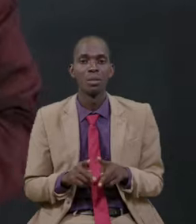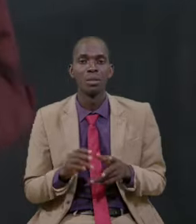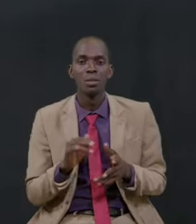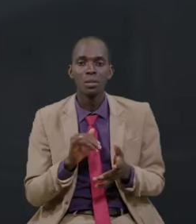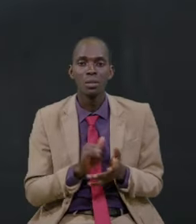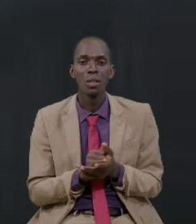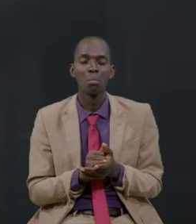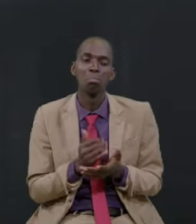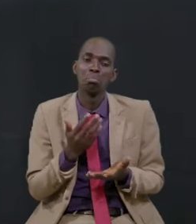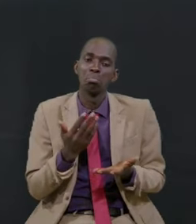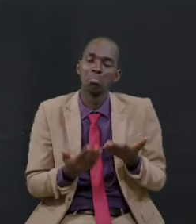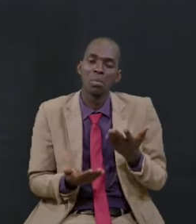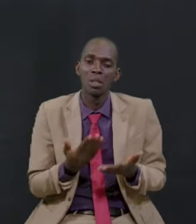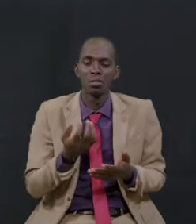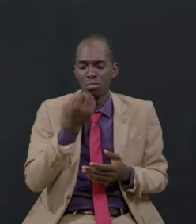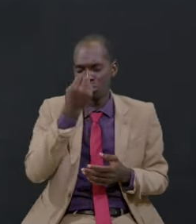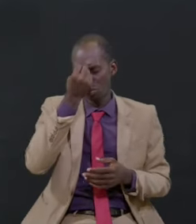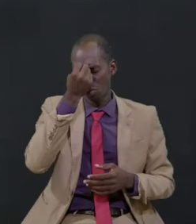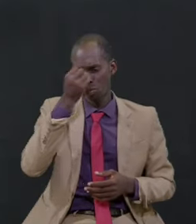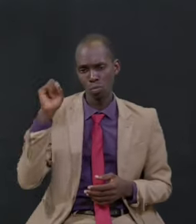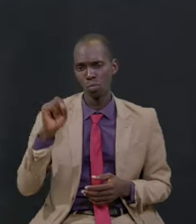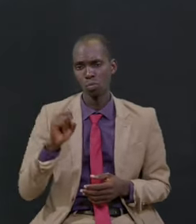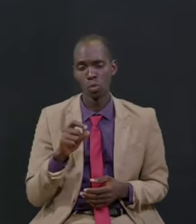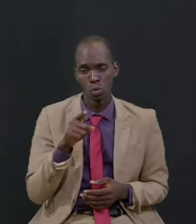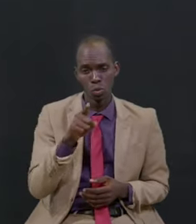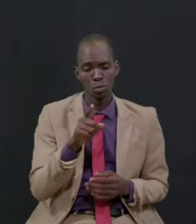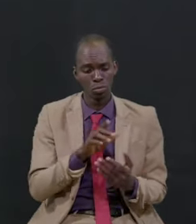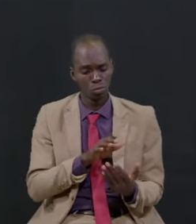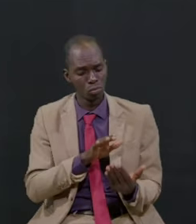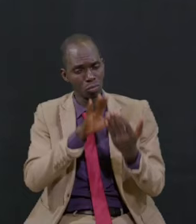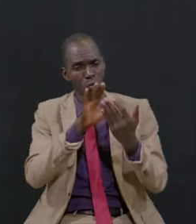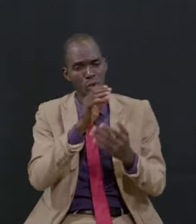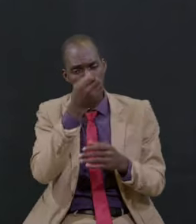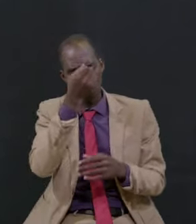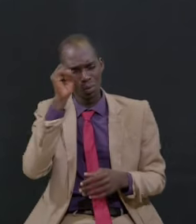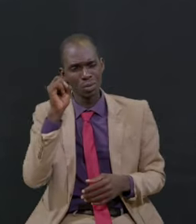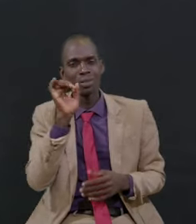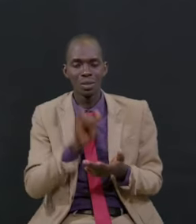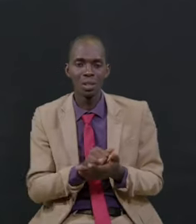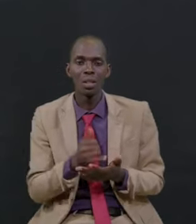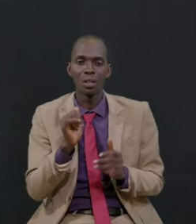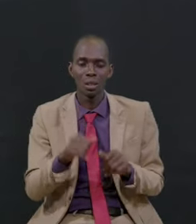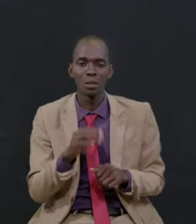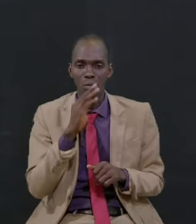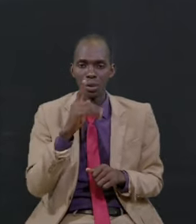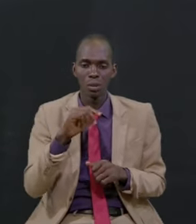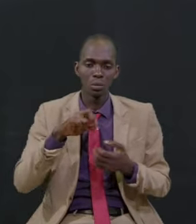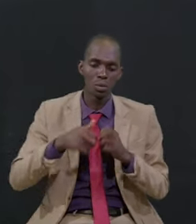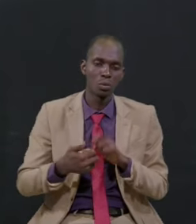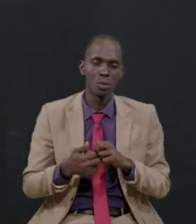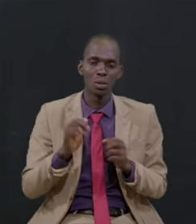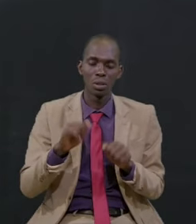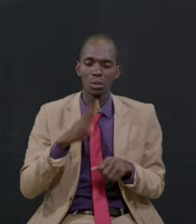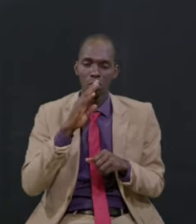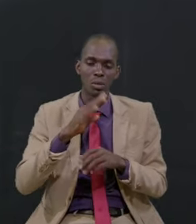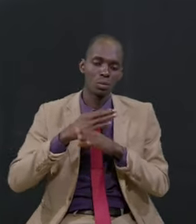qui peuvent te désobéir en face. C'est une montagne. Ne te laisse pas déplacer, ébranler par ça.